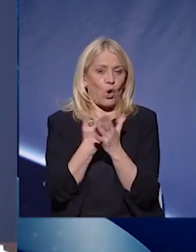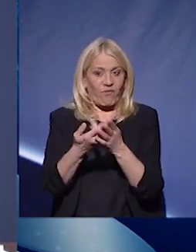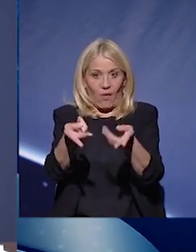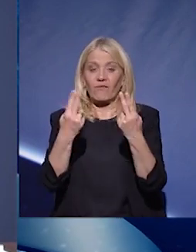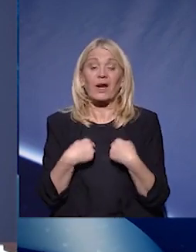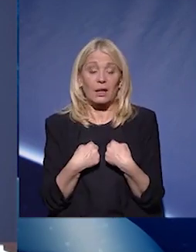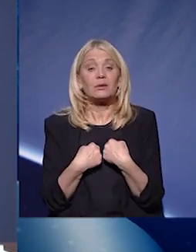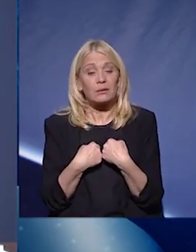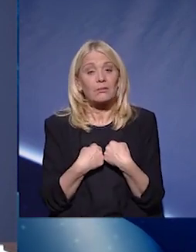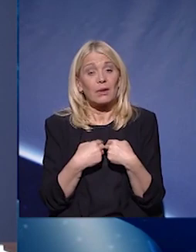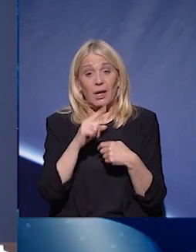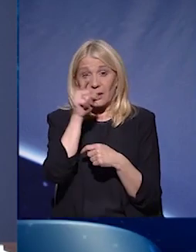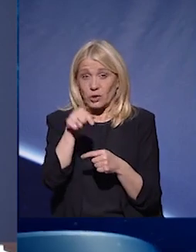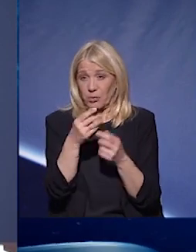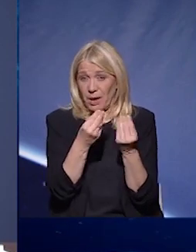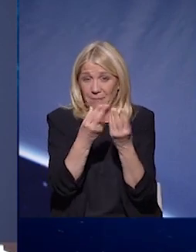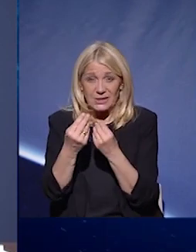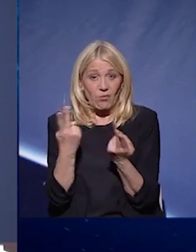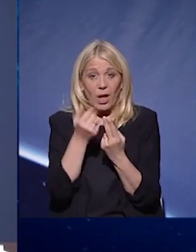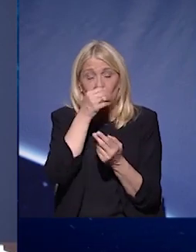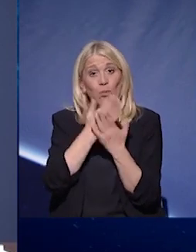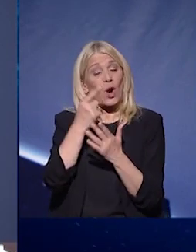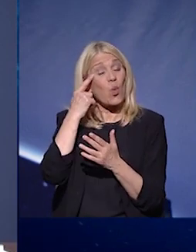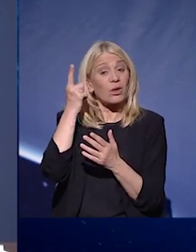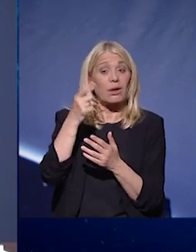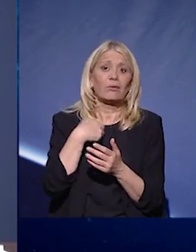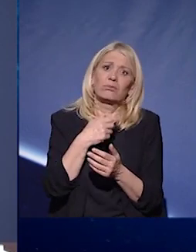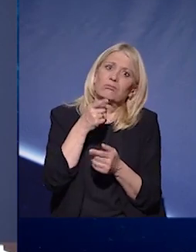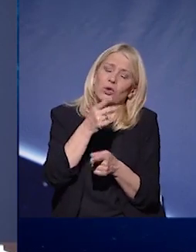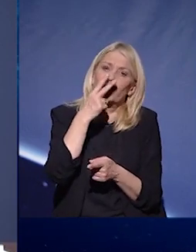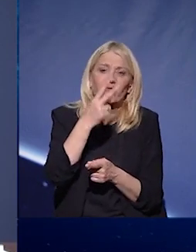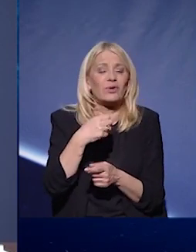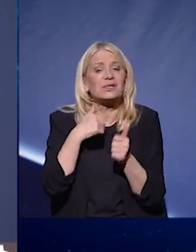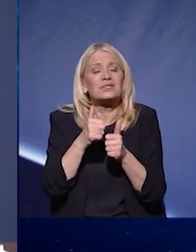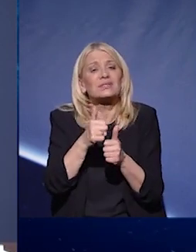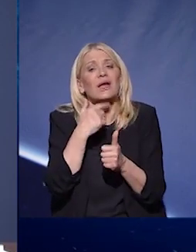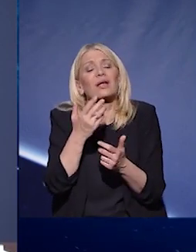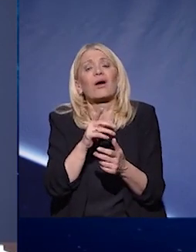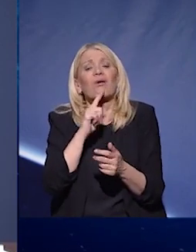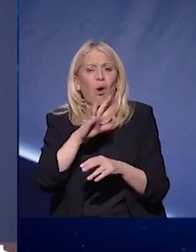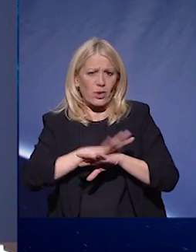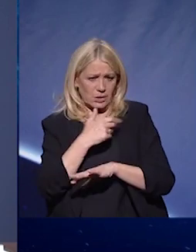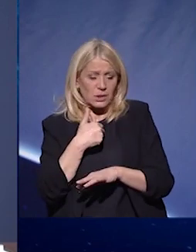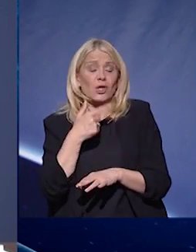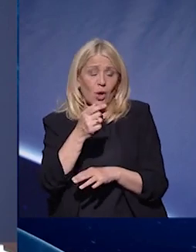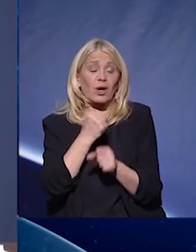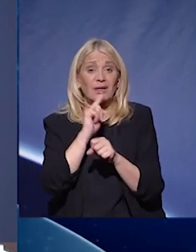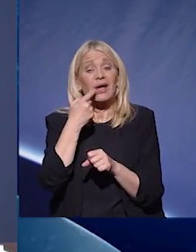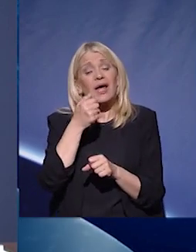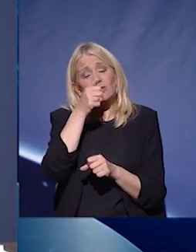vraćalo. Da li će biti masovno kao što je bilo u Kini, pa to ćemo da vidimo. Sad to već ide po indikacijama. Što se kadrova